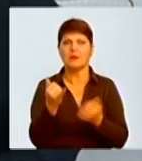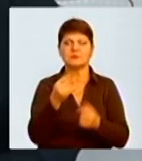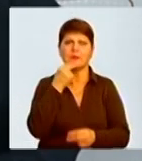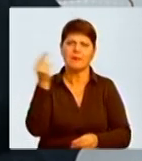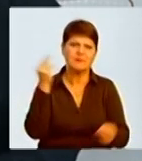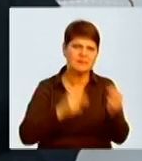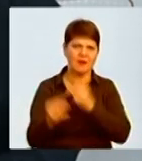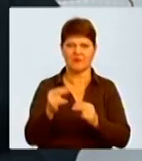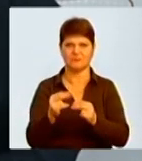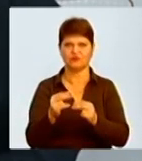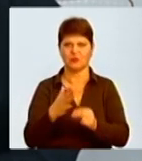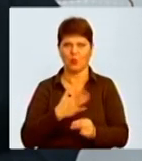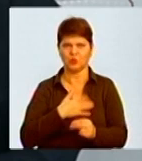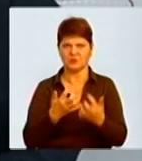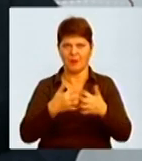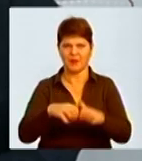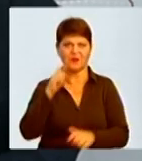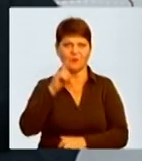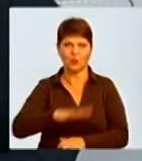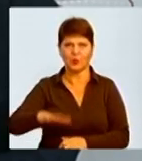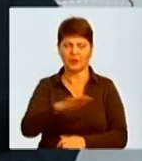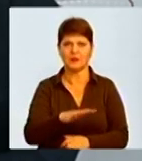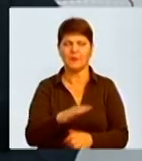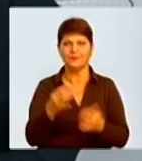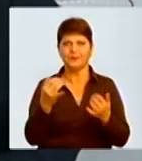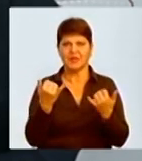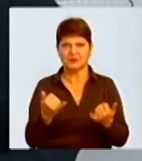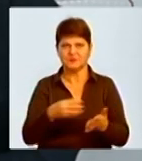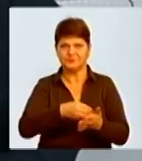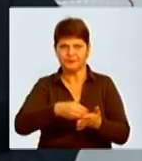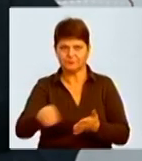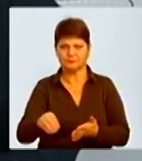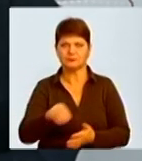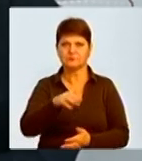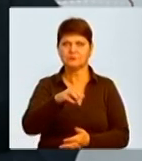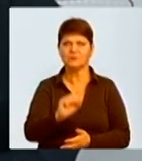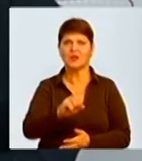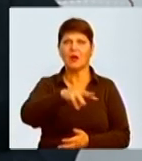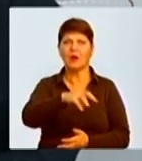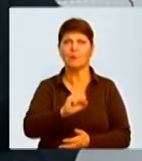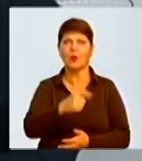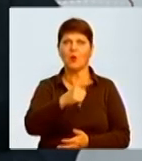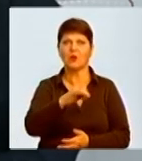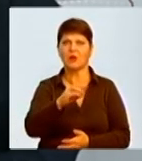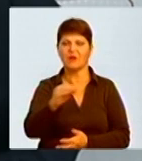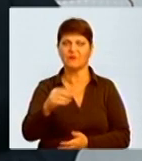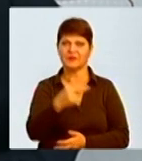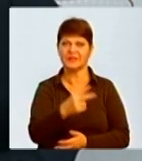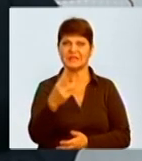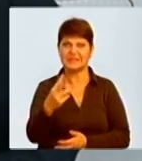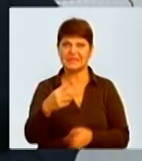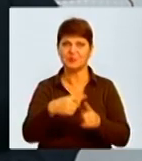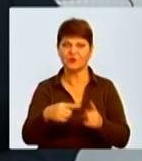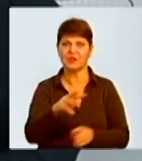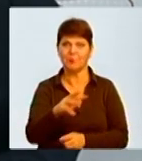Україні. Придбаний на сучасний комп'ютерний томограф за 23,6 мільйона гривень. Він вже функціонує, приймає